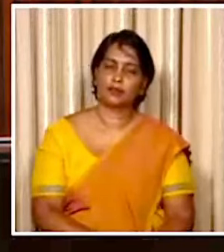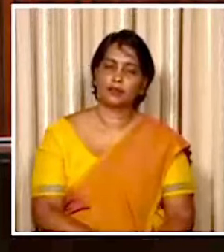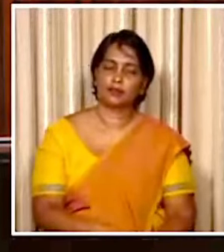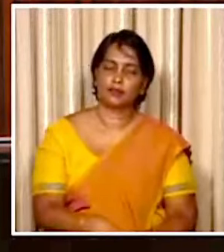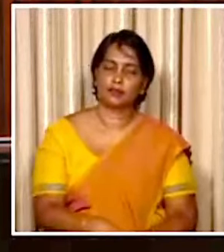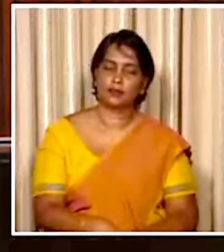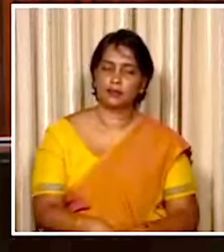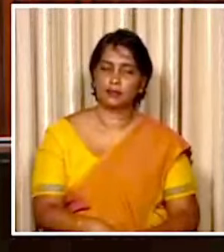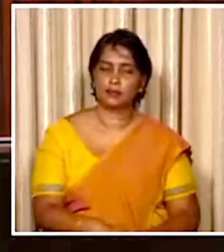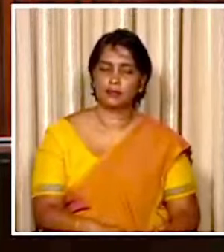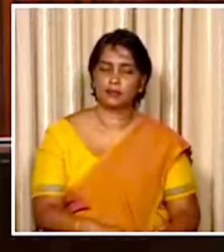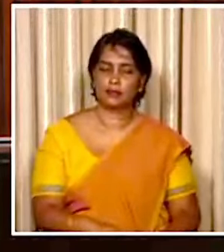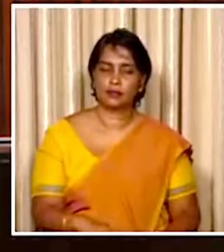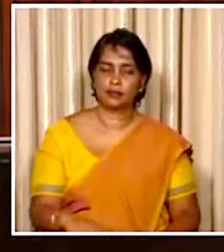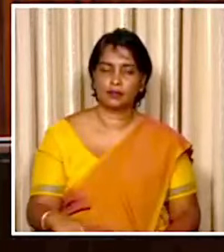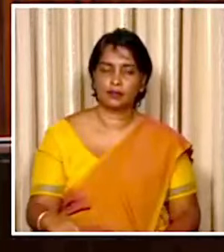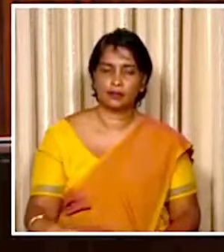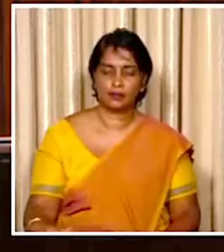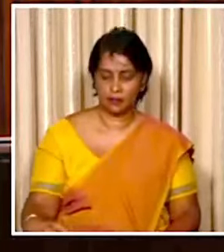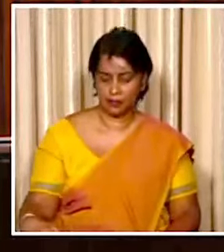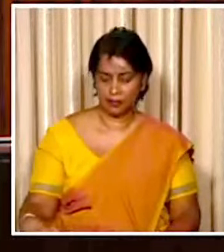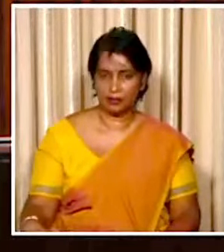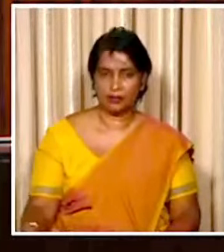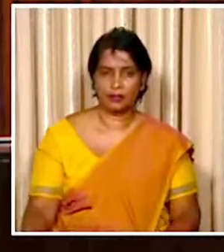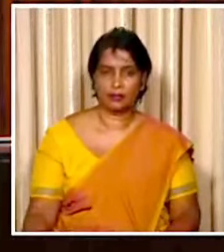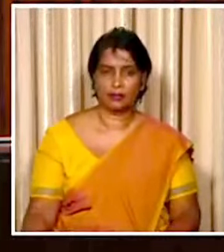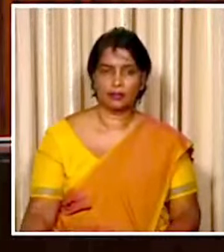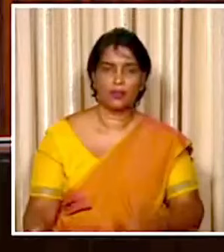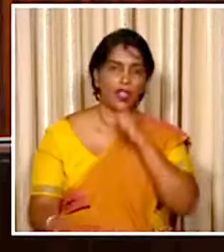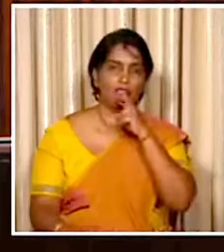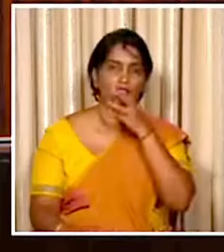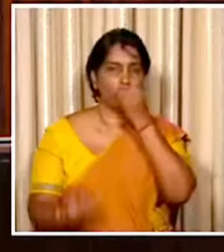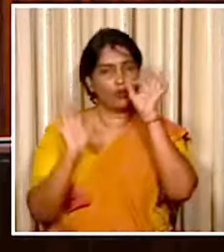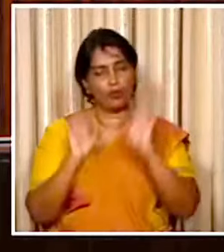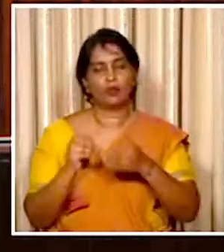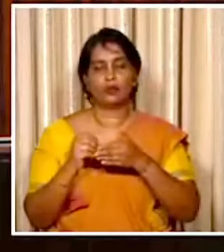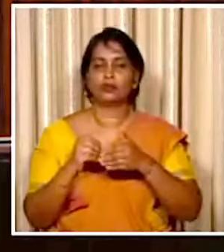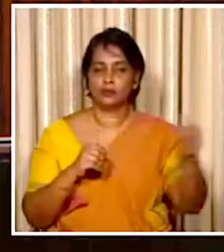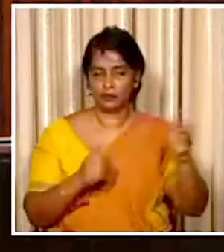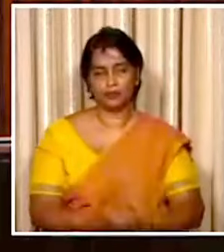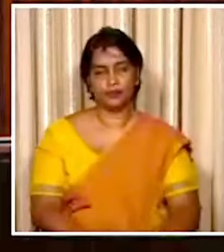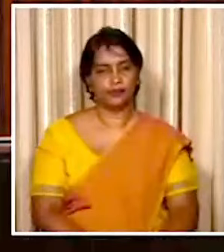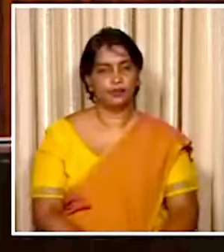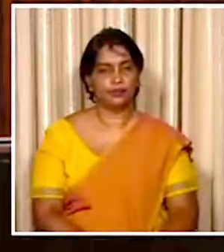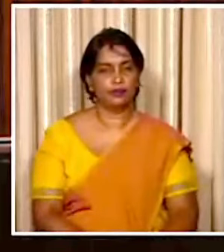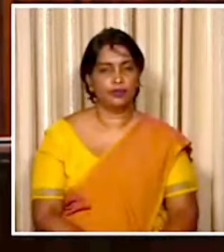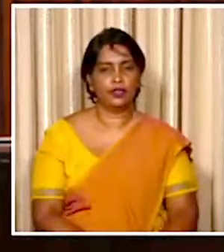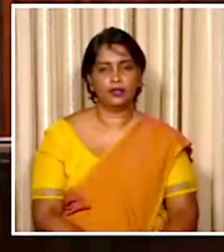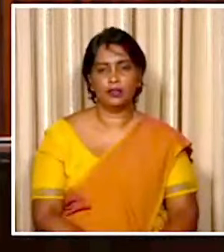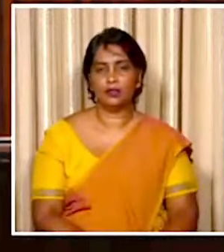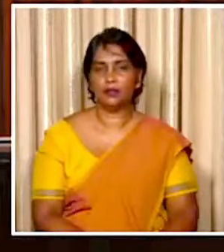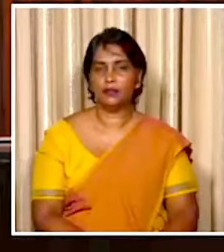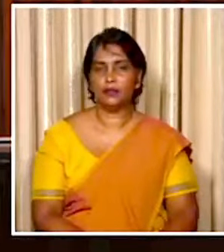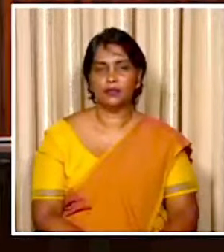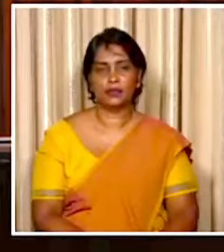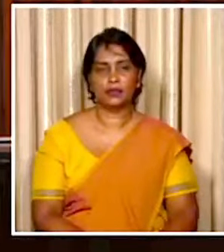නායකතුමා විවාදේ හා දිවා ආහාරයෙන් තොරව පවත්වාගෙන යමු. හරි එකඟයි එකඟයි. යෝජනාංක 1